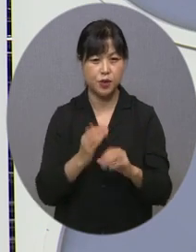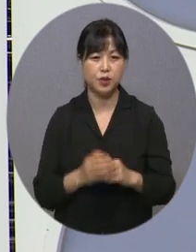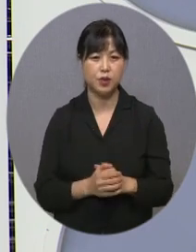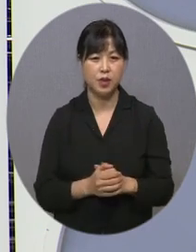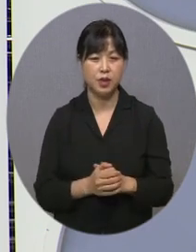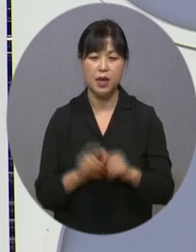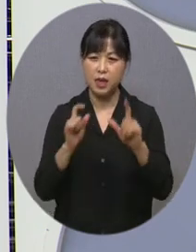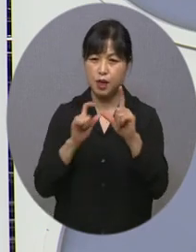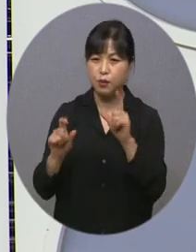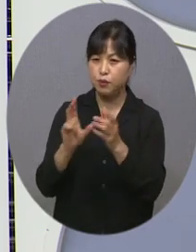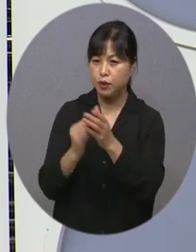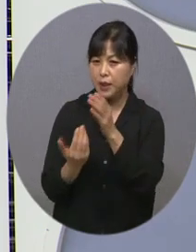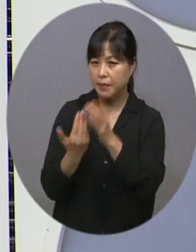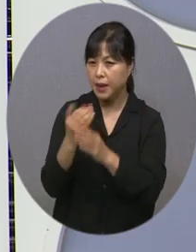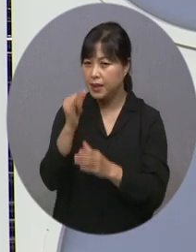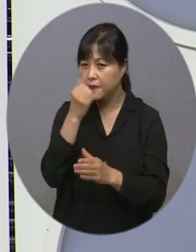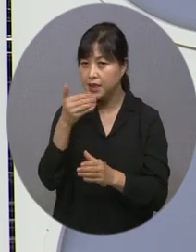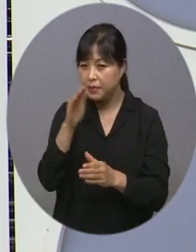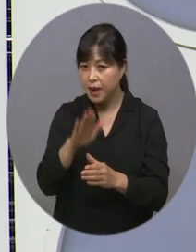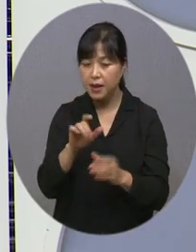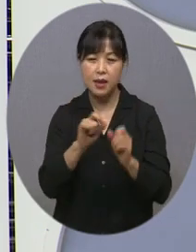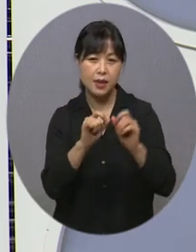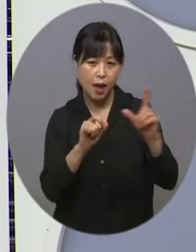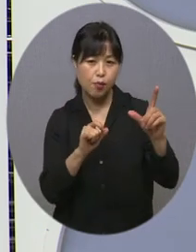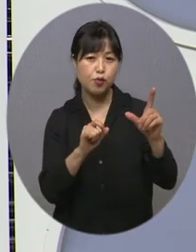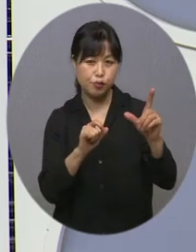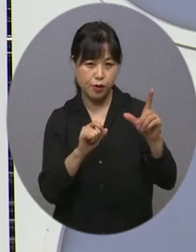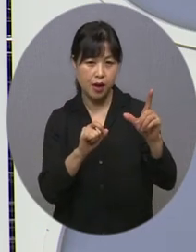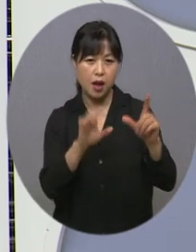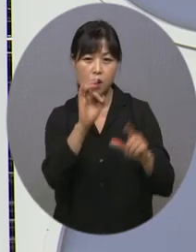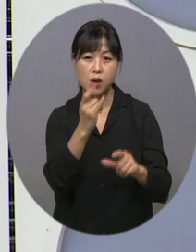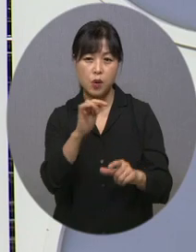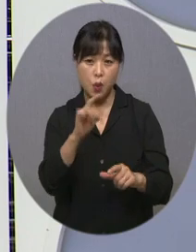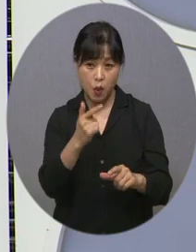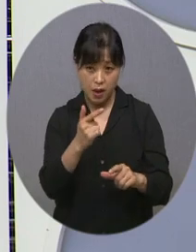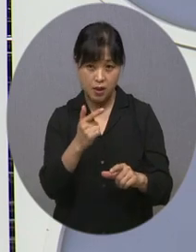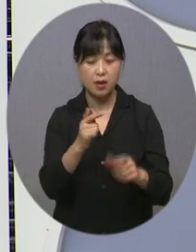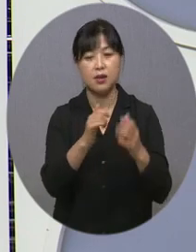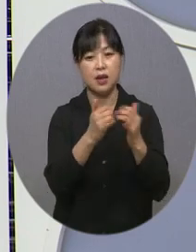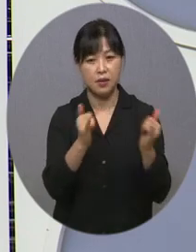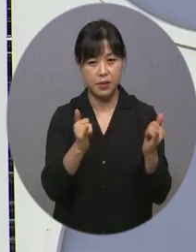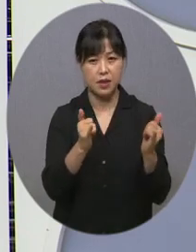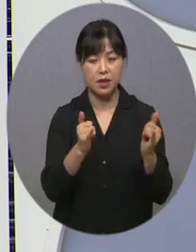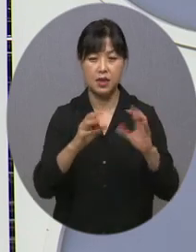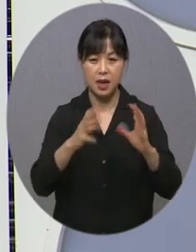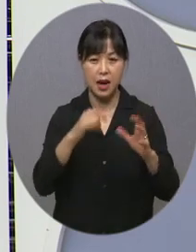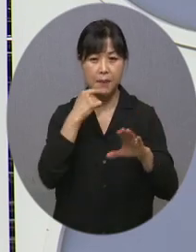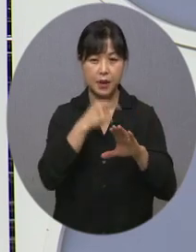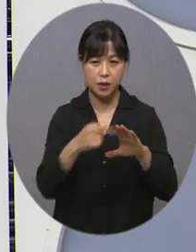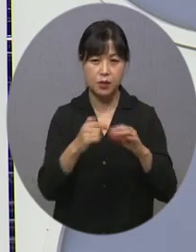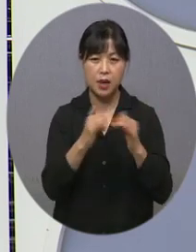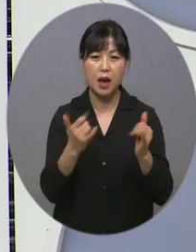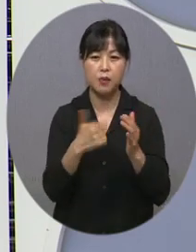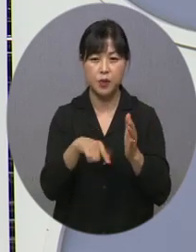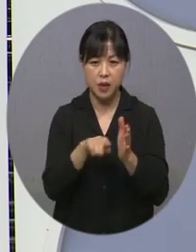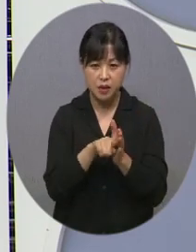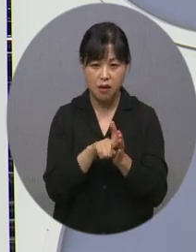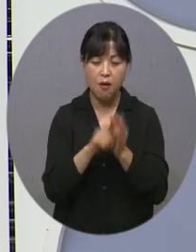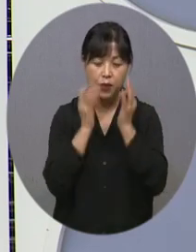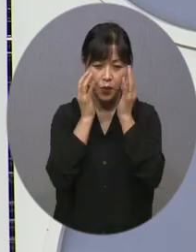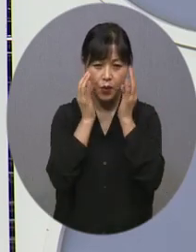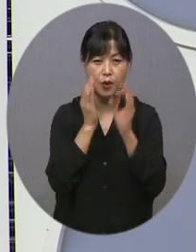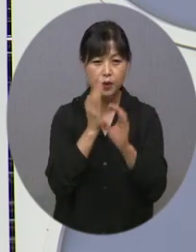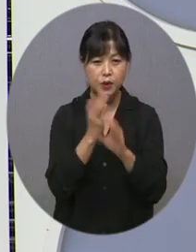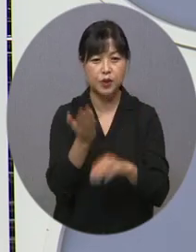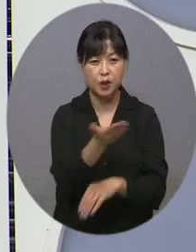일으키는 경우도 있지만 대부분의 애교관들이 국가와 나라를 위해서, 나라 국가 민족을 위해서 최선의 노력을 다하고